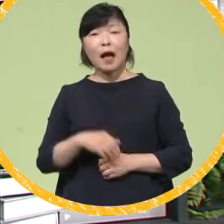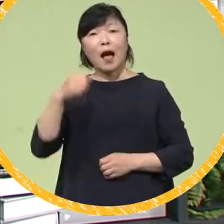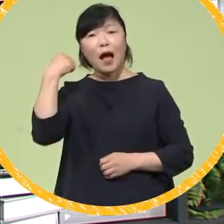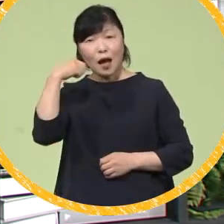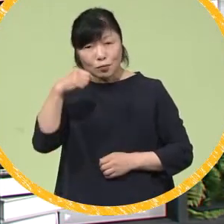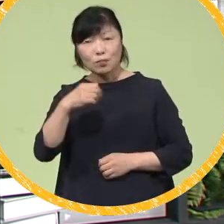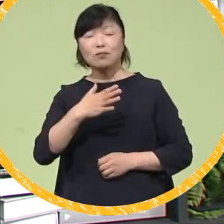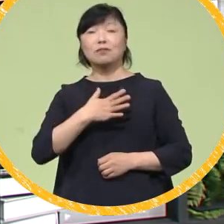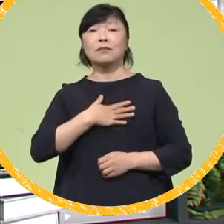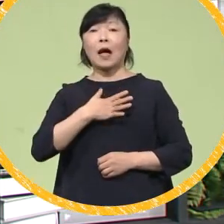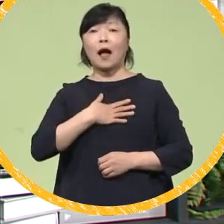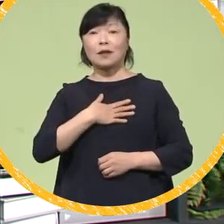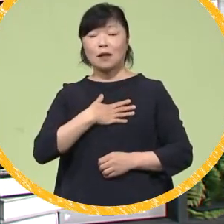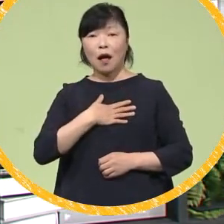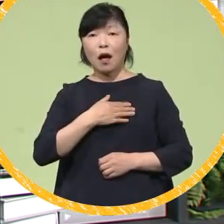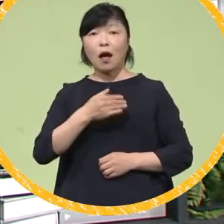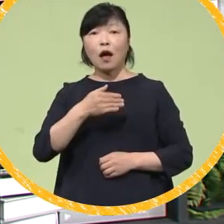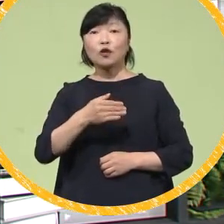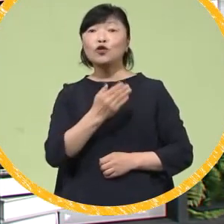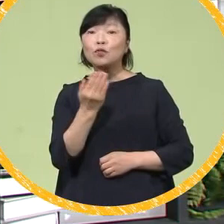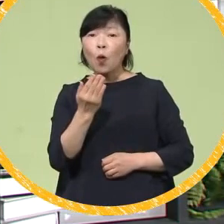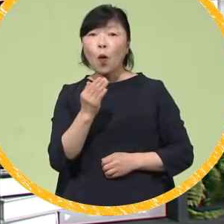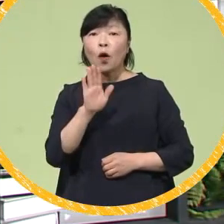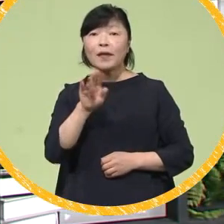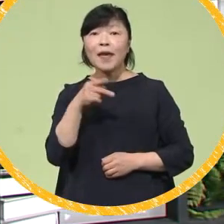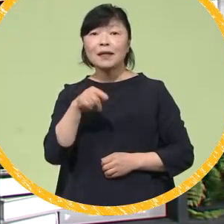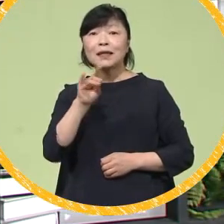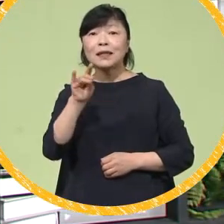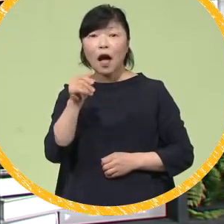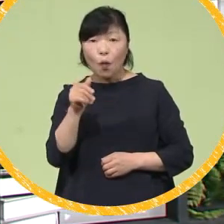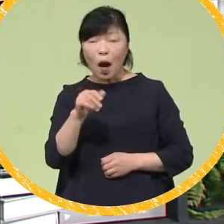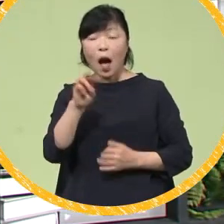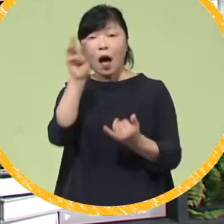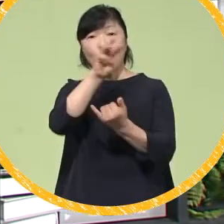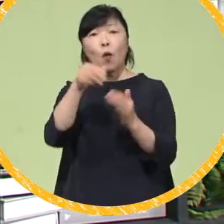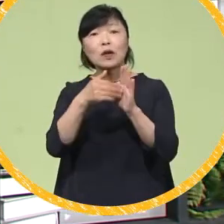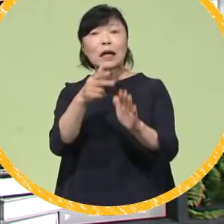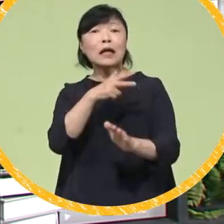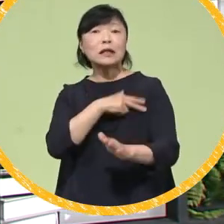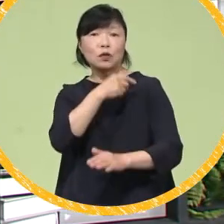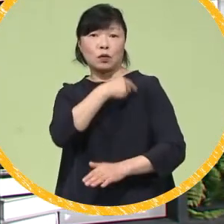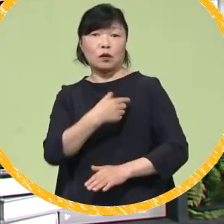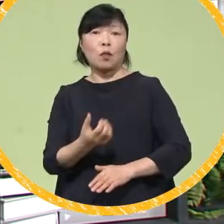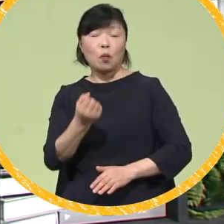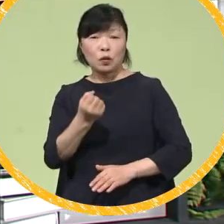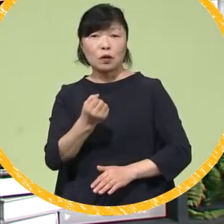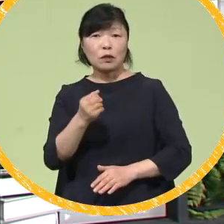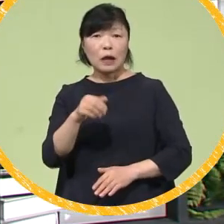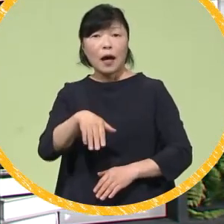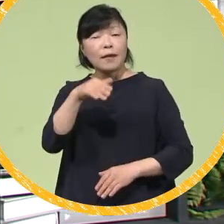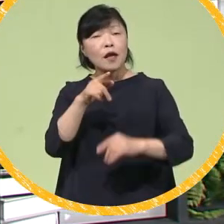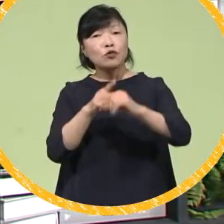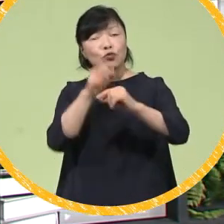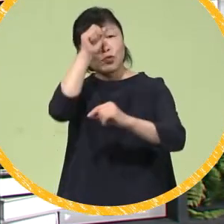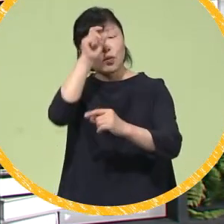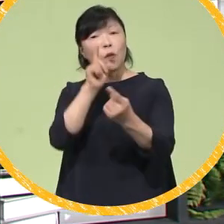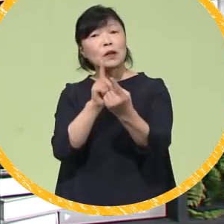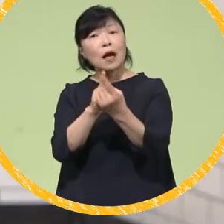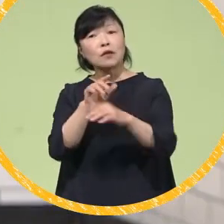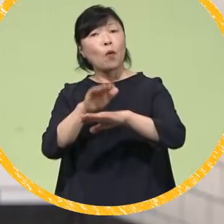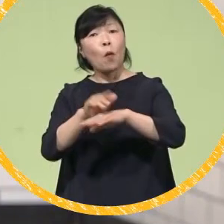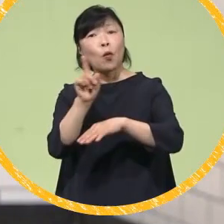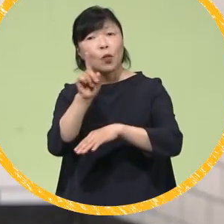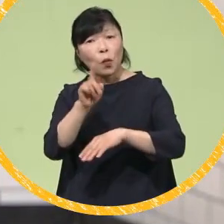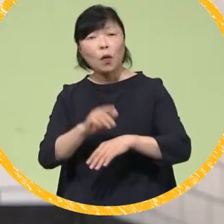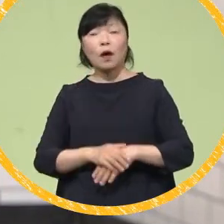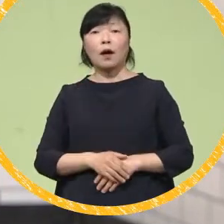なるということなんですけど、久保天気さん、防災士の資格も持ってらっしゃる、 はい、 熱中症対策ってどういうことをしたらいいと思います